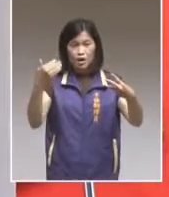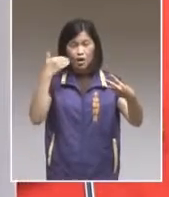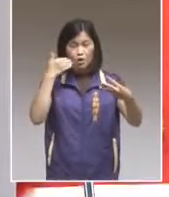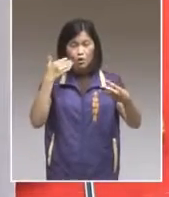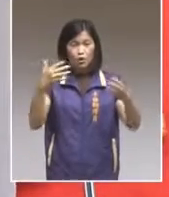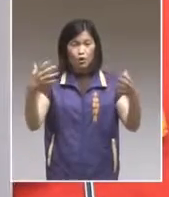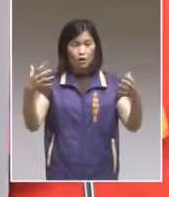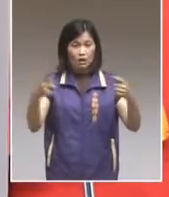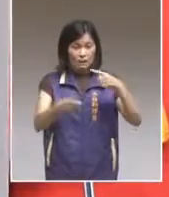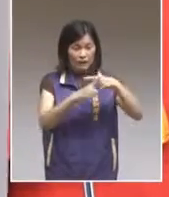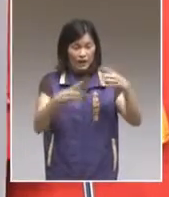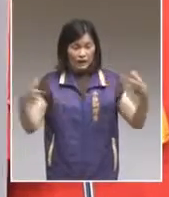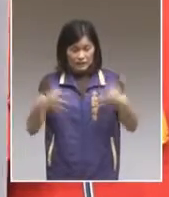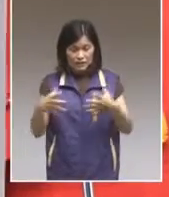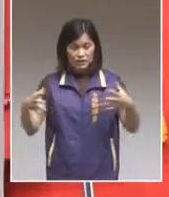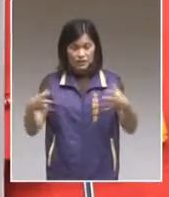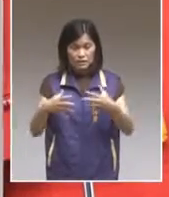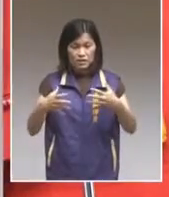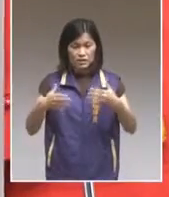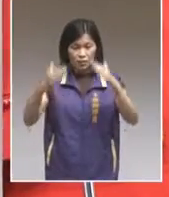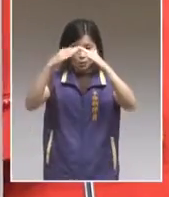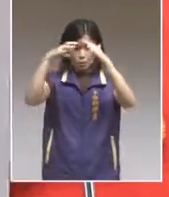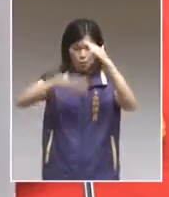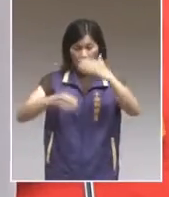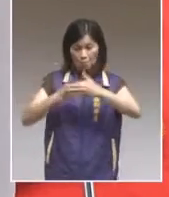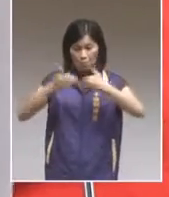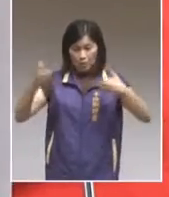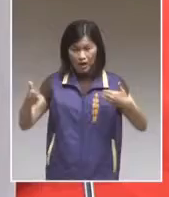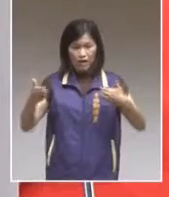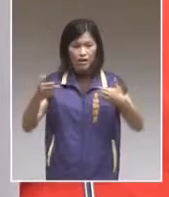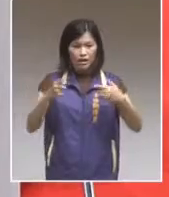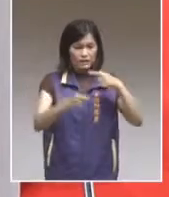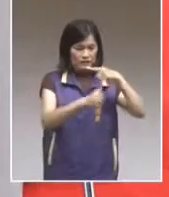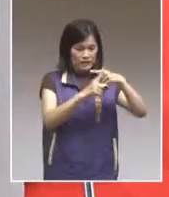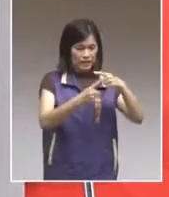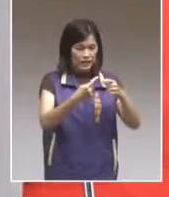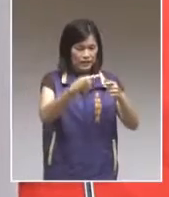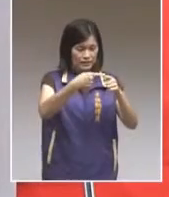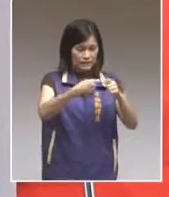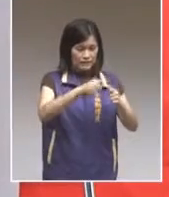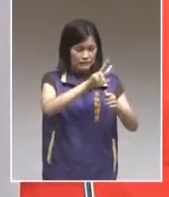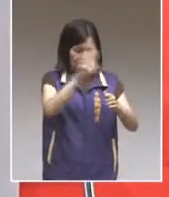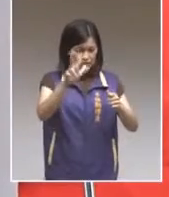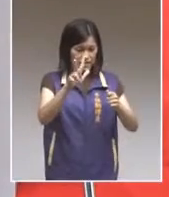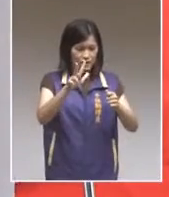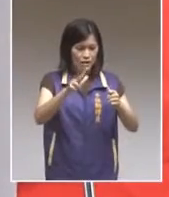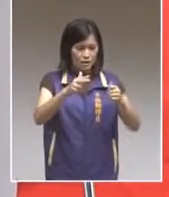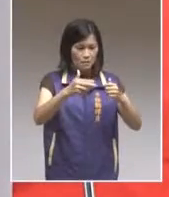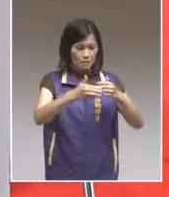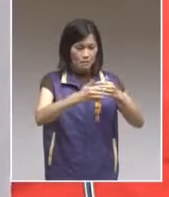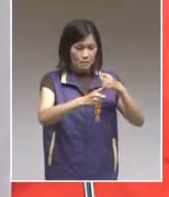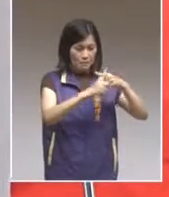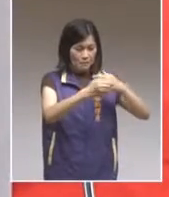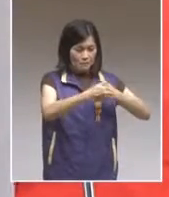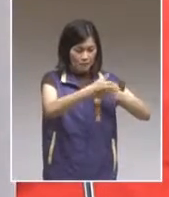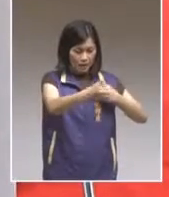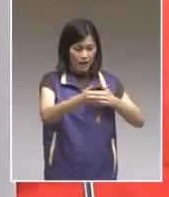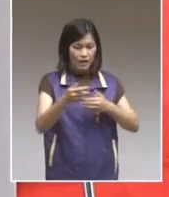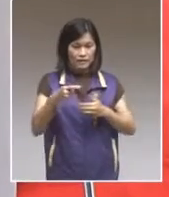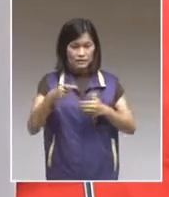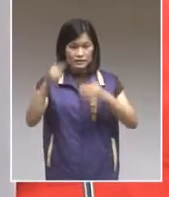隔离，那你在确诊者开始居家隔离的第一天，居家照